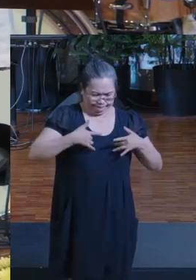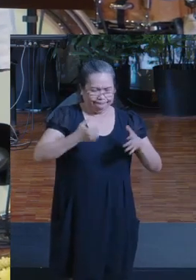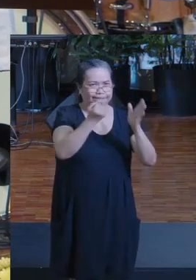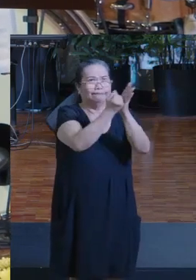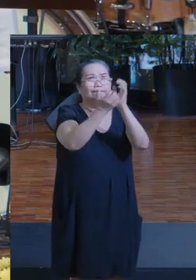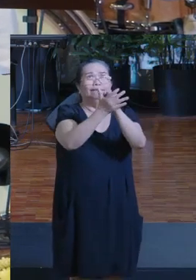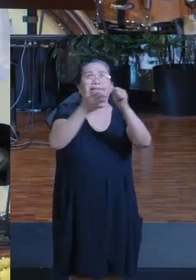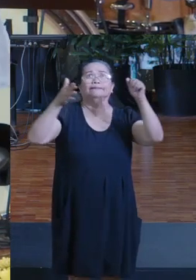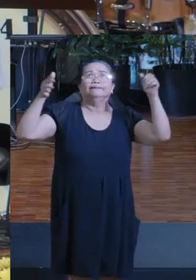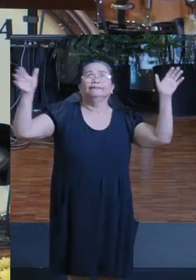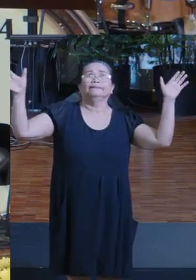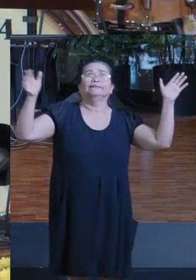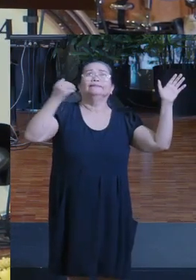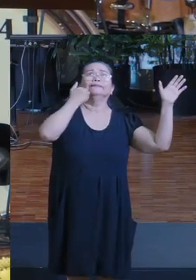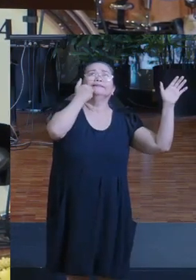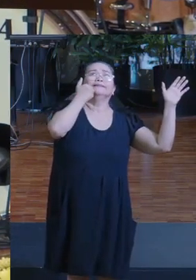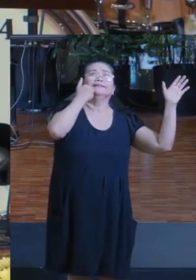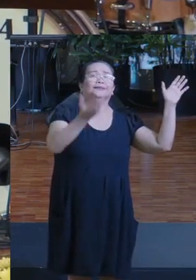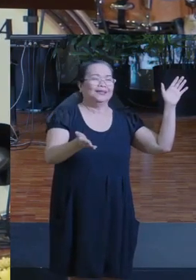kanyang sinless death,